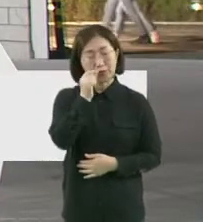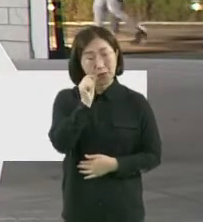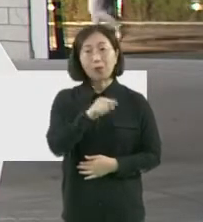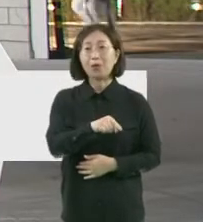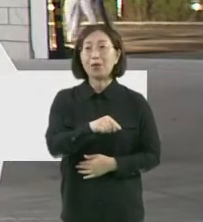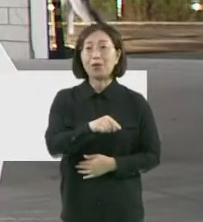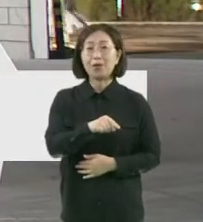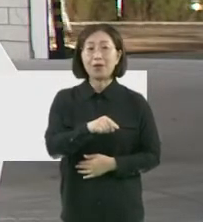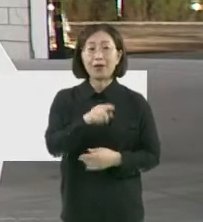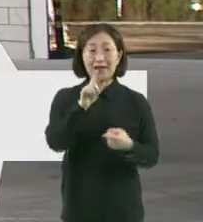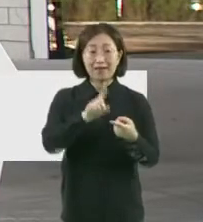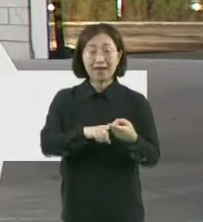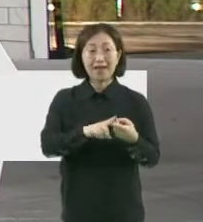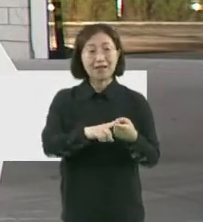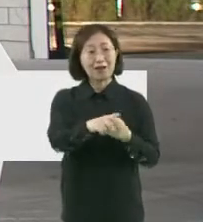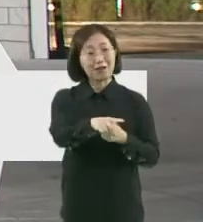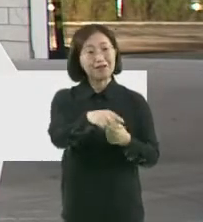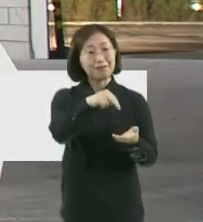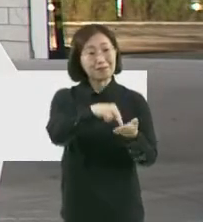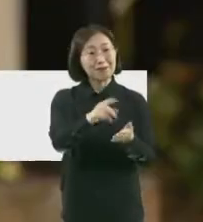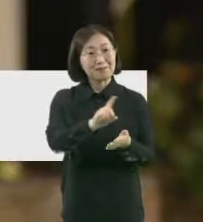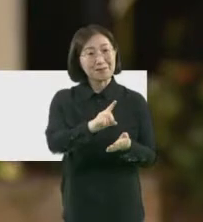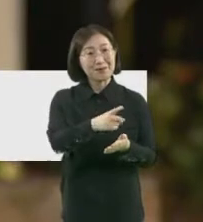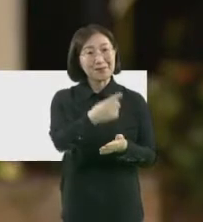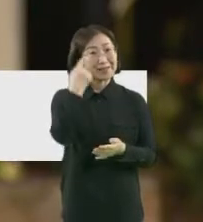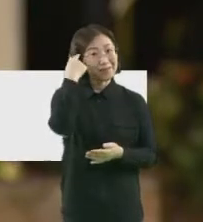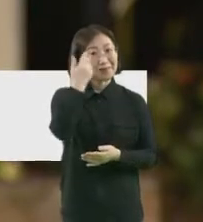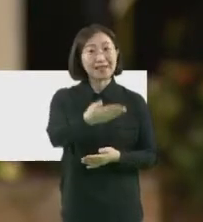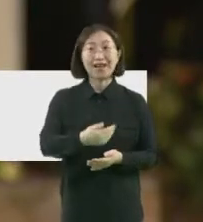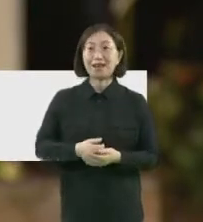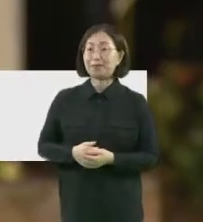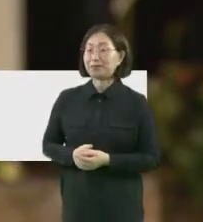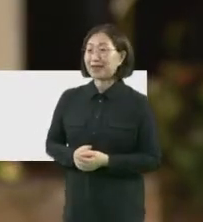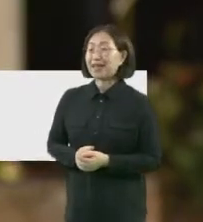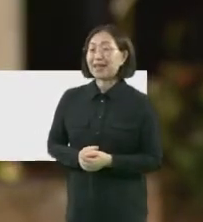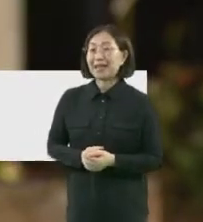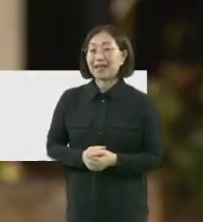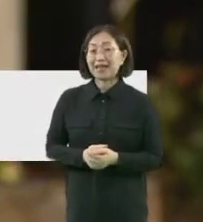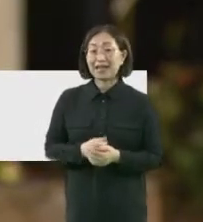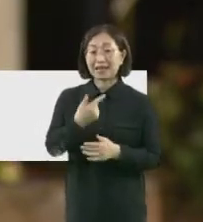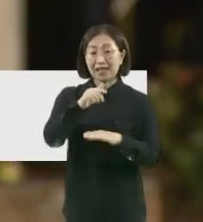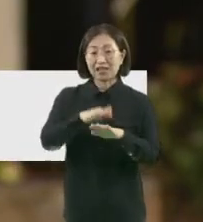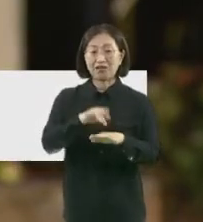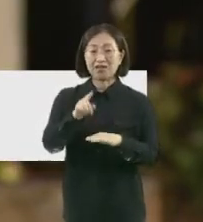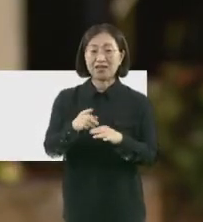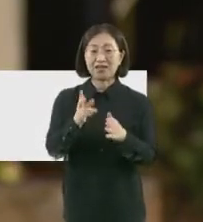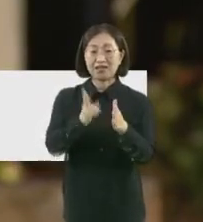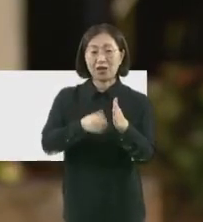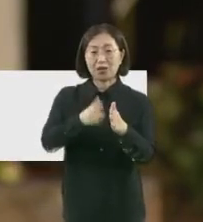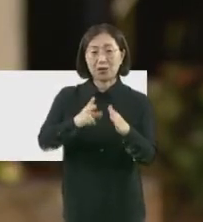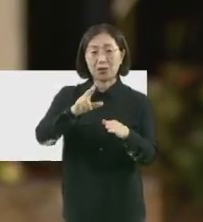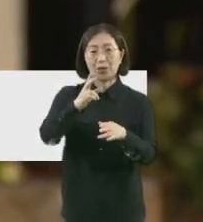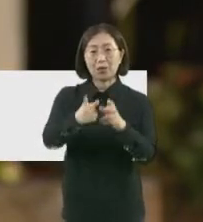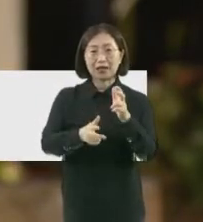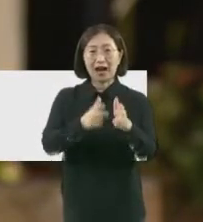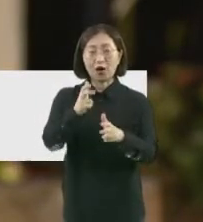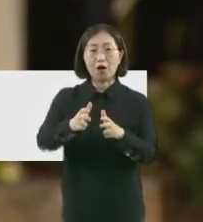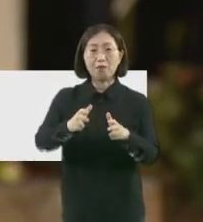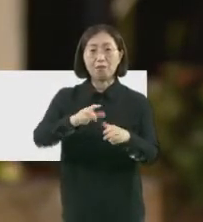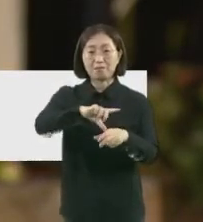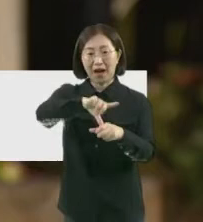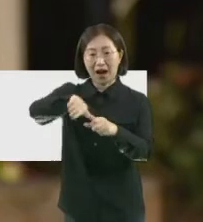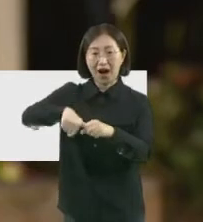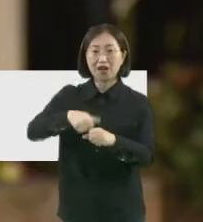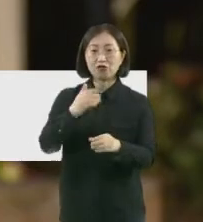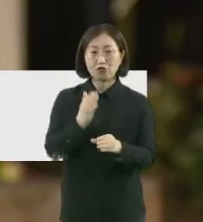지적이 있습니다. 이에 대해서 어떻게 생각하시나요? 사실 대전이 이제 뭐 철도 산업 중심으로 해서